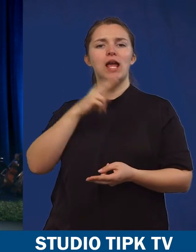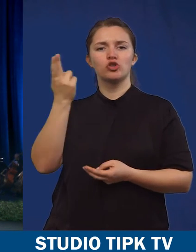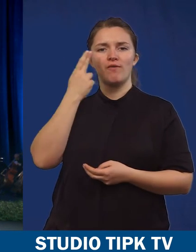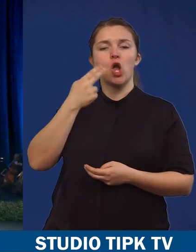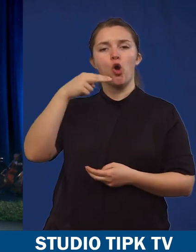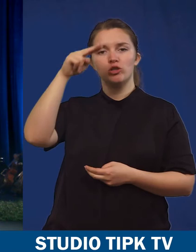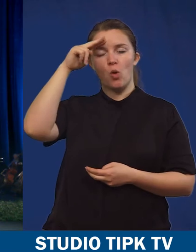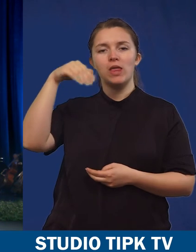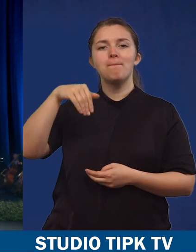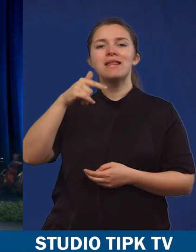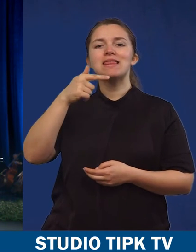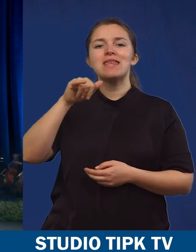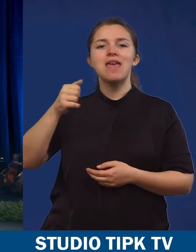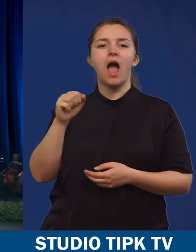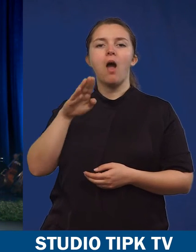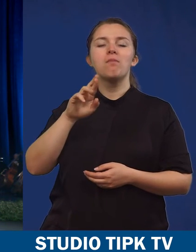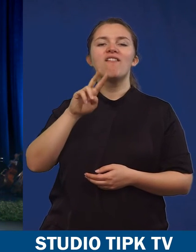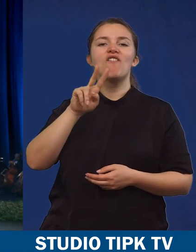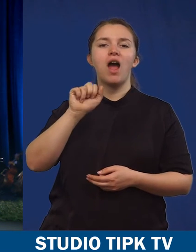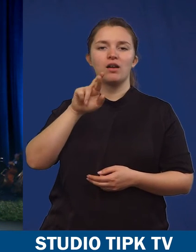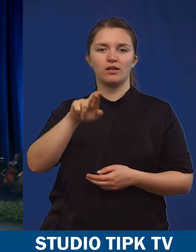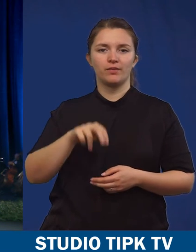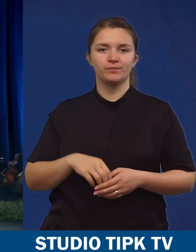Slovenije, gospoda Mitjo Brvarja.